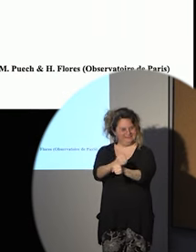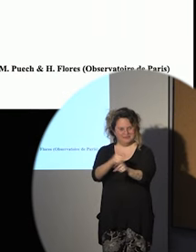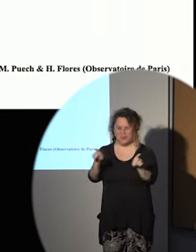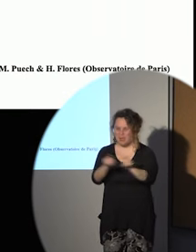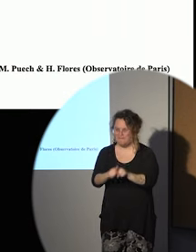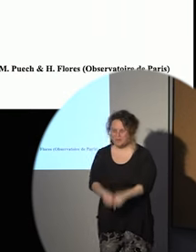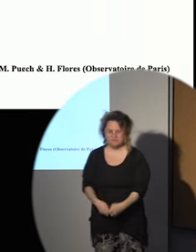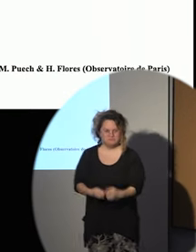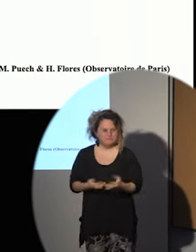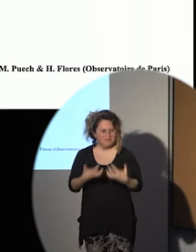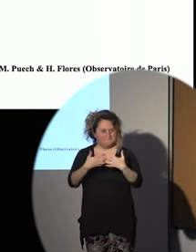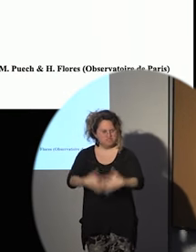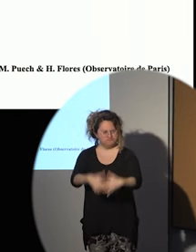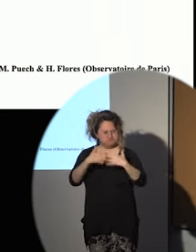temps.